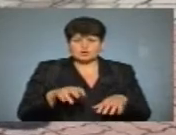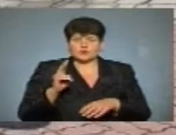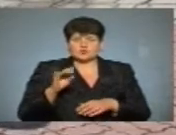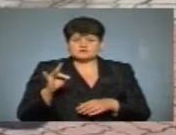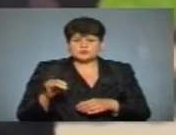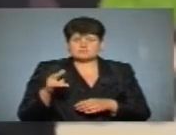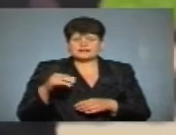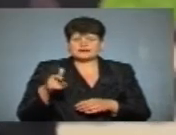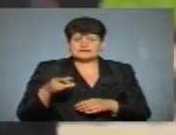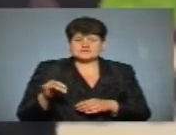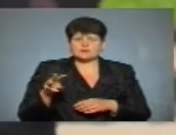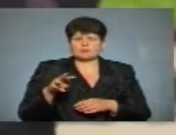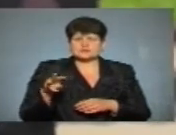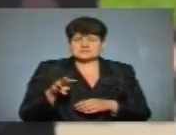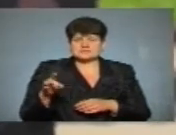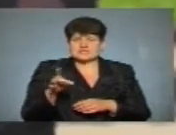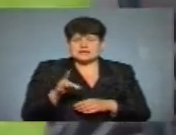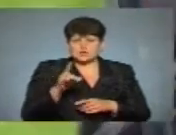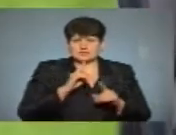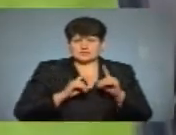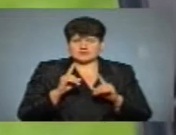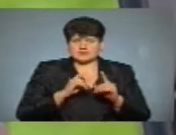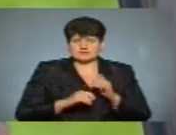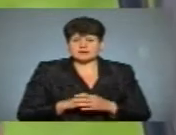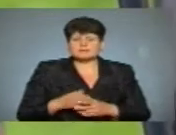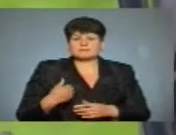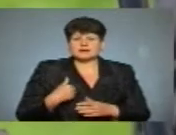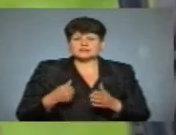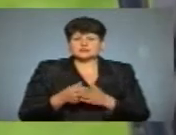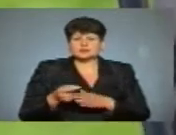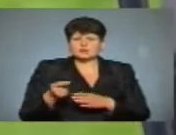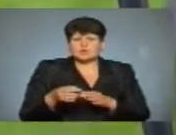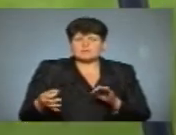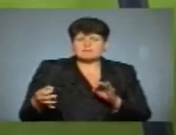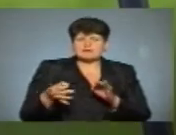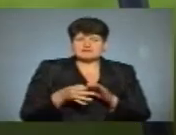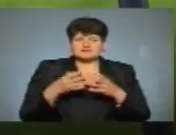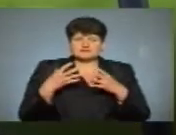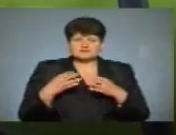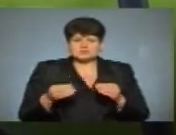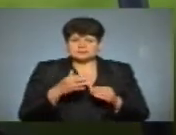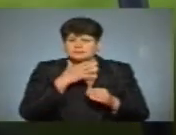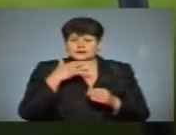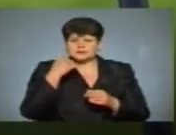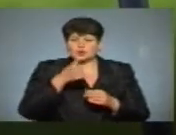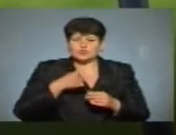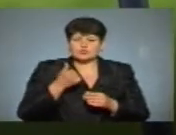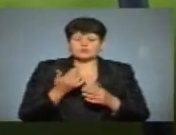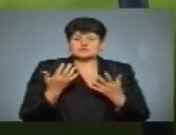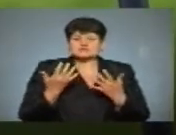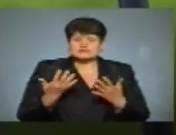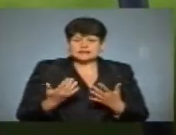Козівської, Підгаєцької та Монастириської районних рад. Ми до Тернополя прив'язані вже ось багато років,